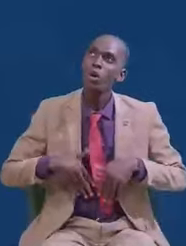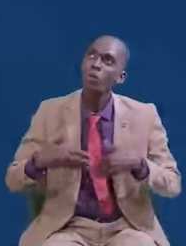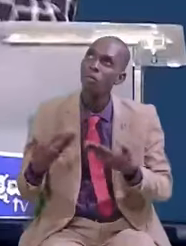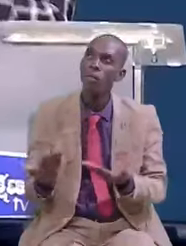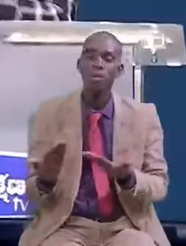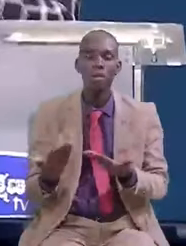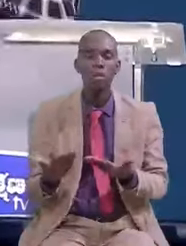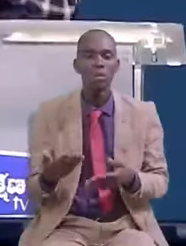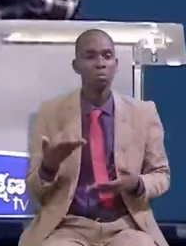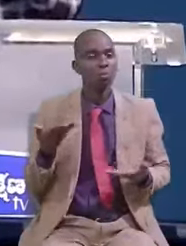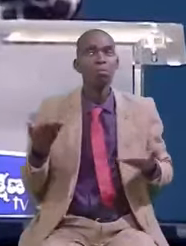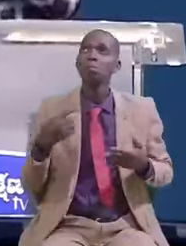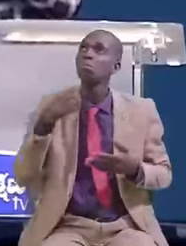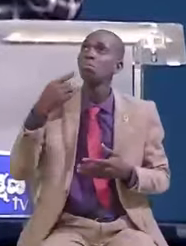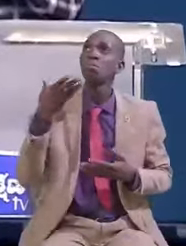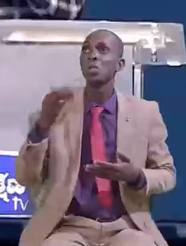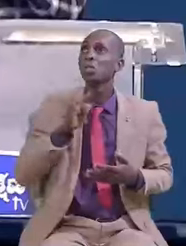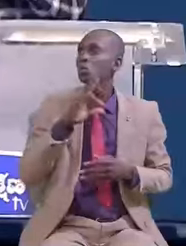il n'y a pas de beauté en moi.